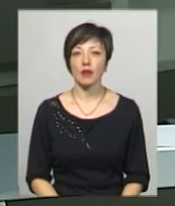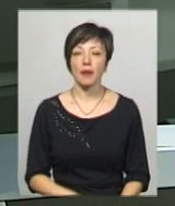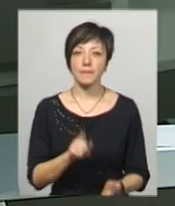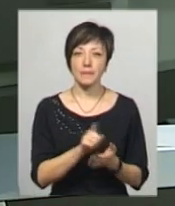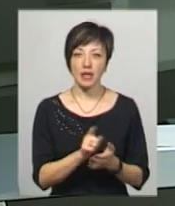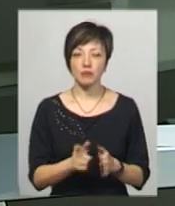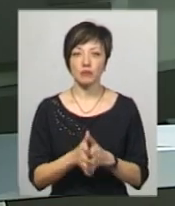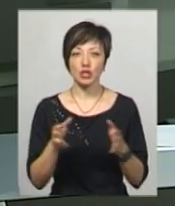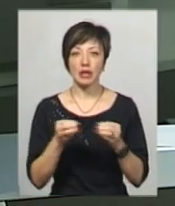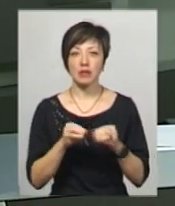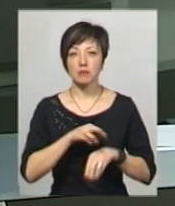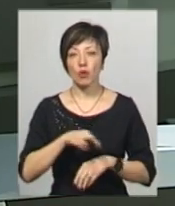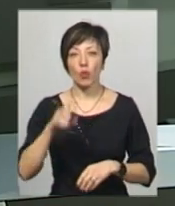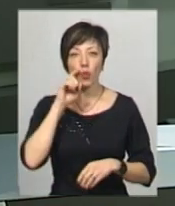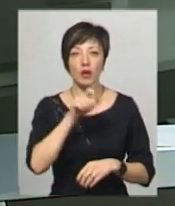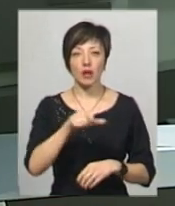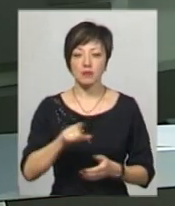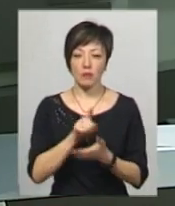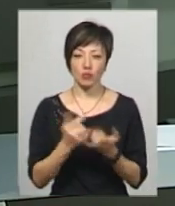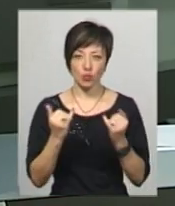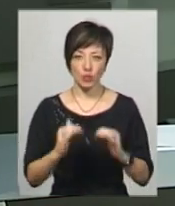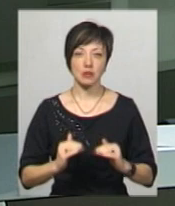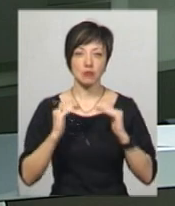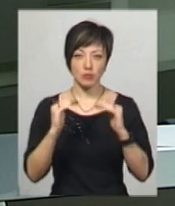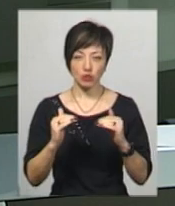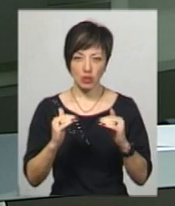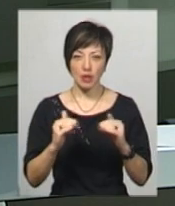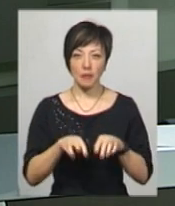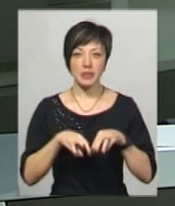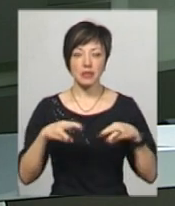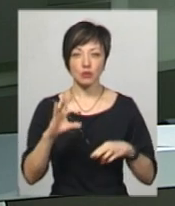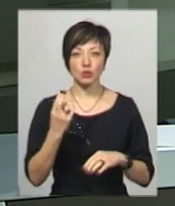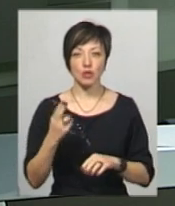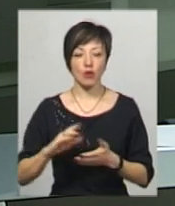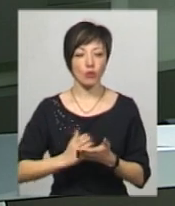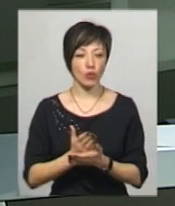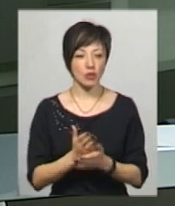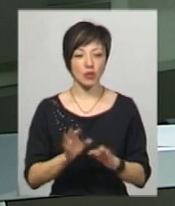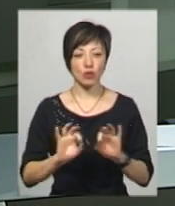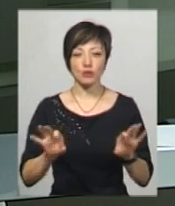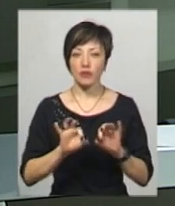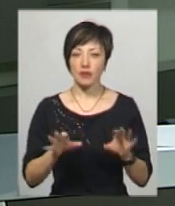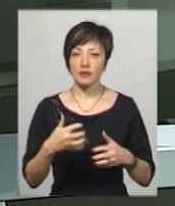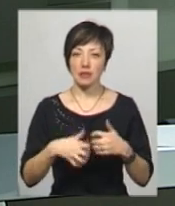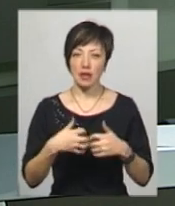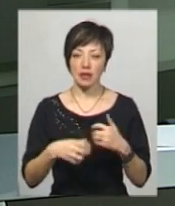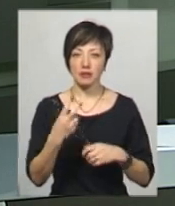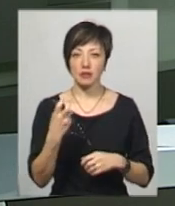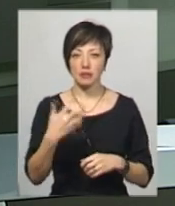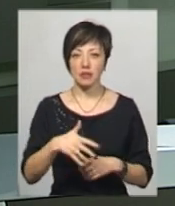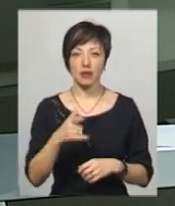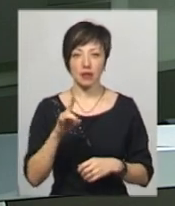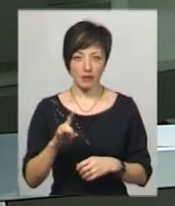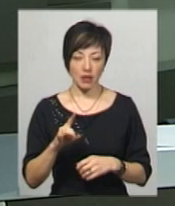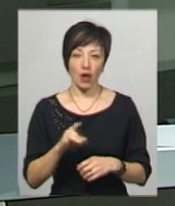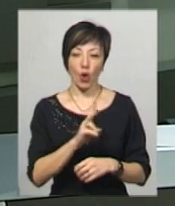Пенсії більш як 10 мільйонів українців мають від сьогодні збільшитися. В Міністерстві соціальної політики розповідають, в середньому на 250